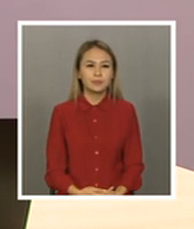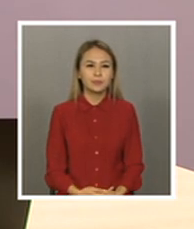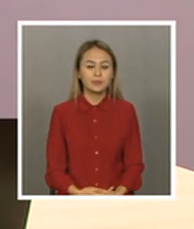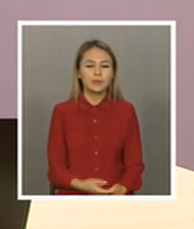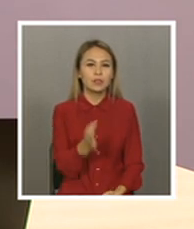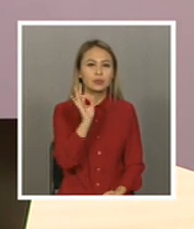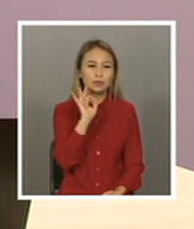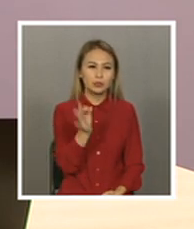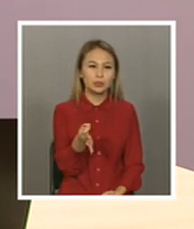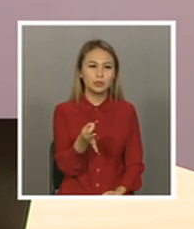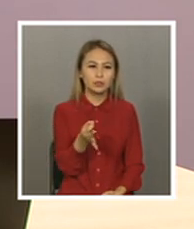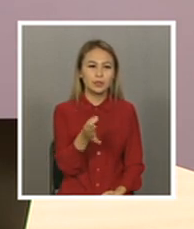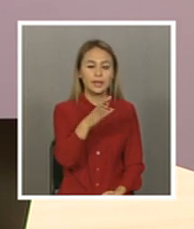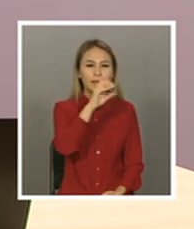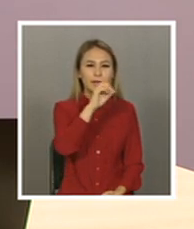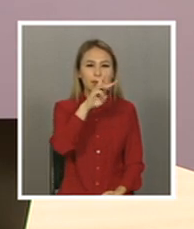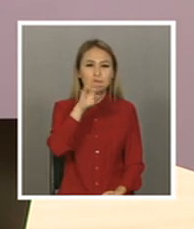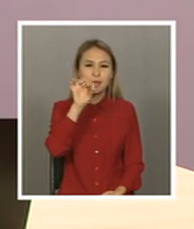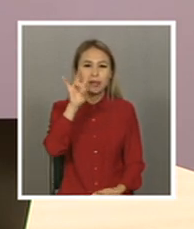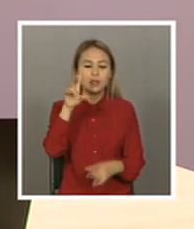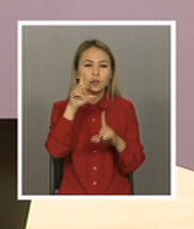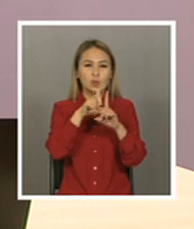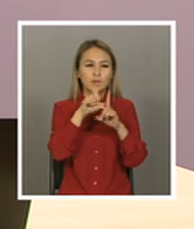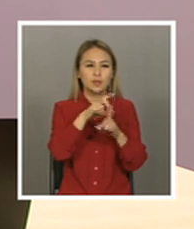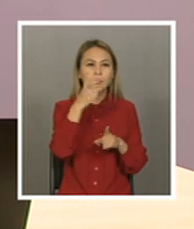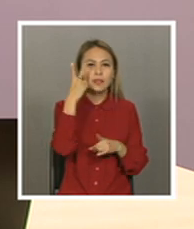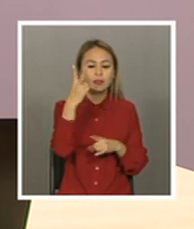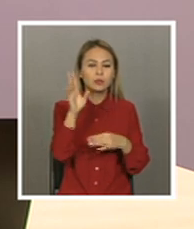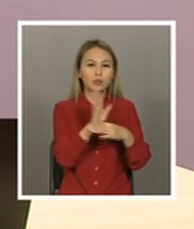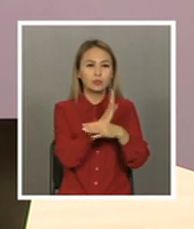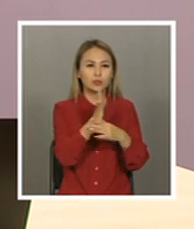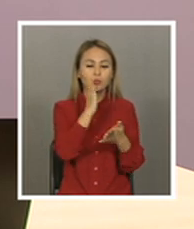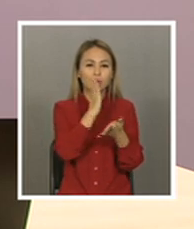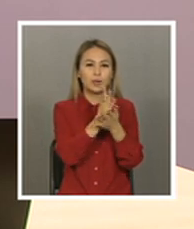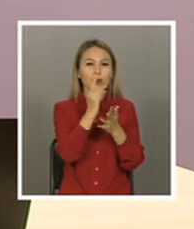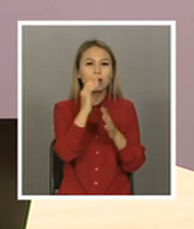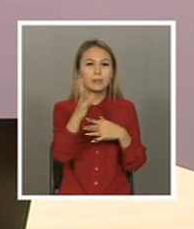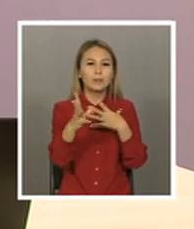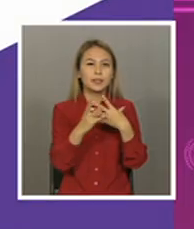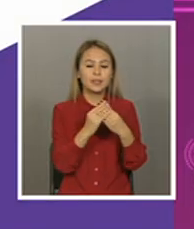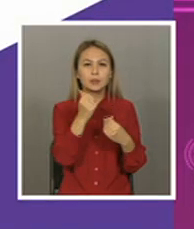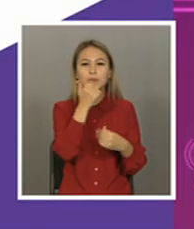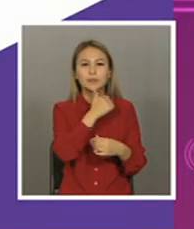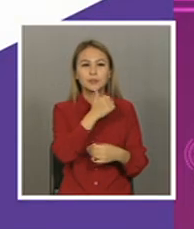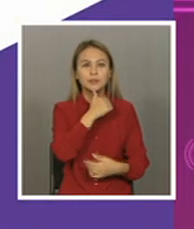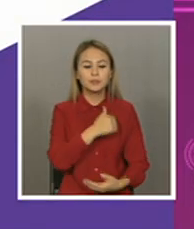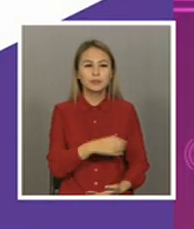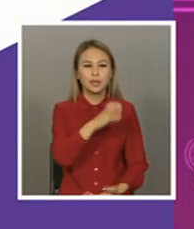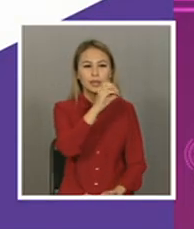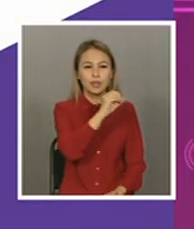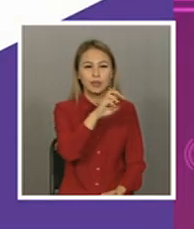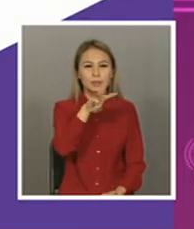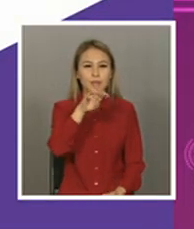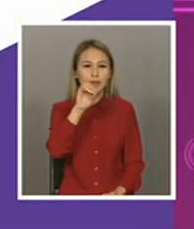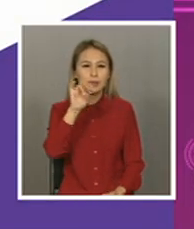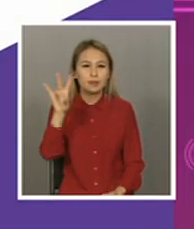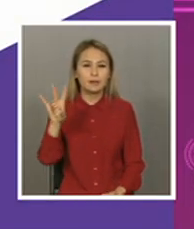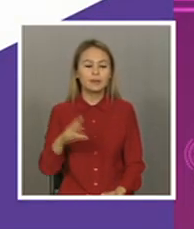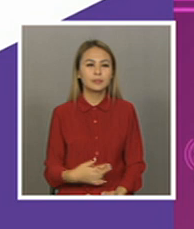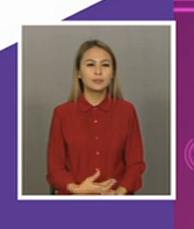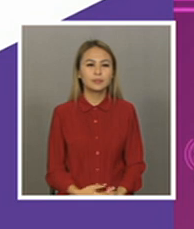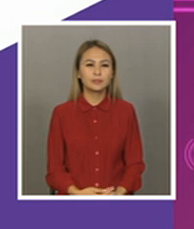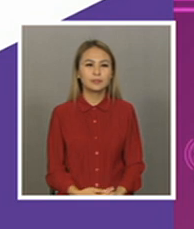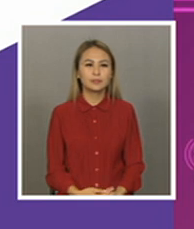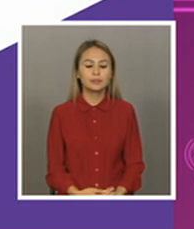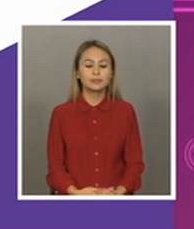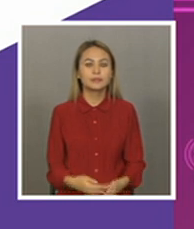Дұрыс. Емен сөзінде екі буын бар. Қане, бірге буынға бөлейік. Е, мен.